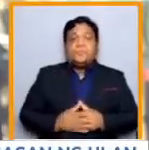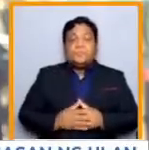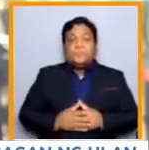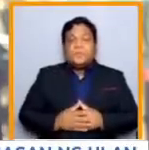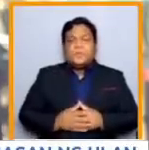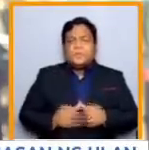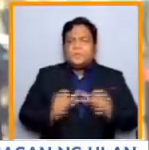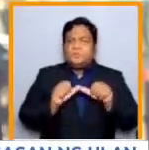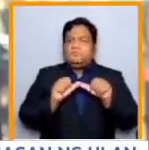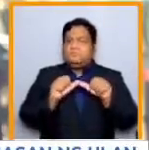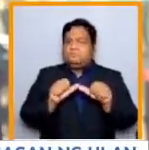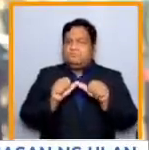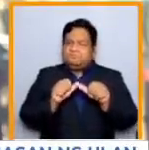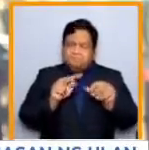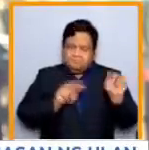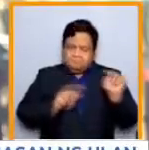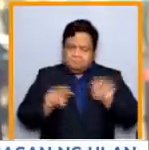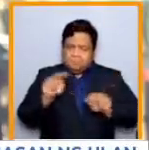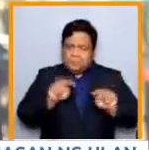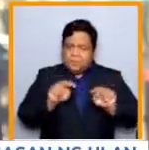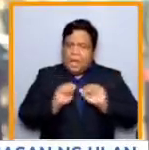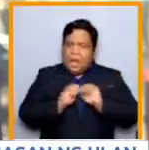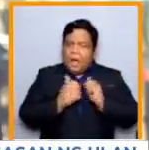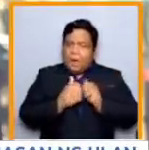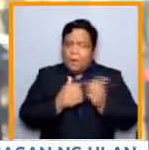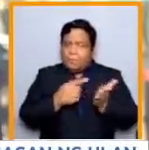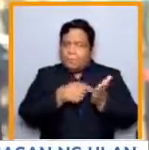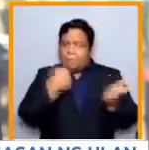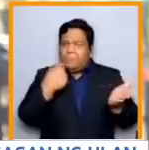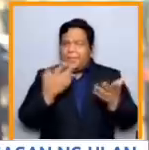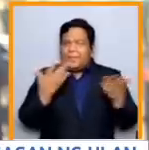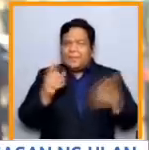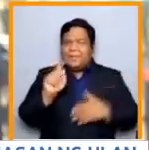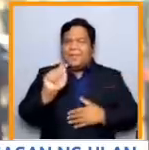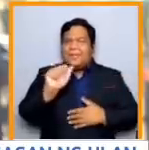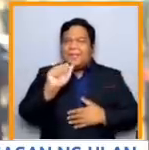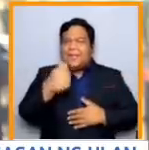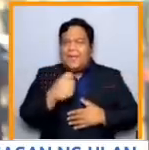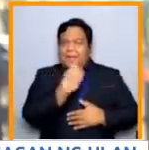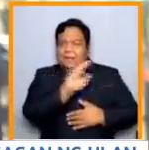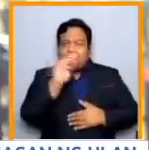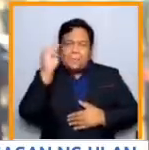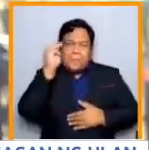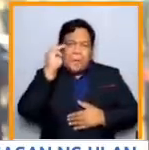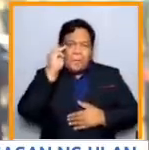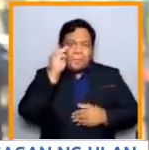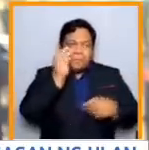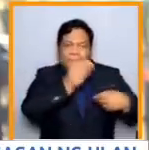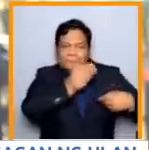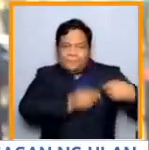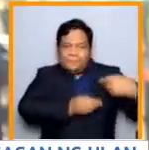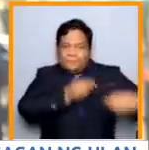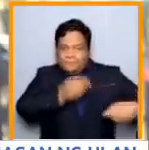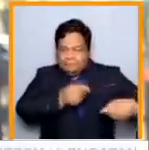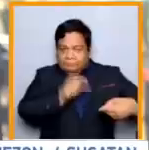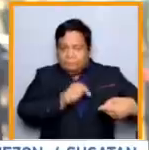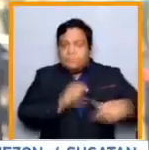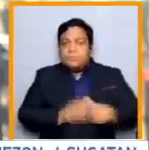tax mula sa pamilya Marcos ayon kay Finance Secretary Carlos Dominguez. Tiwalang gobyerno na masisigil ito bago matapos ang